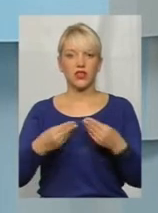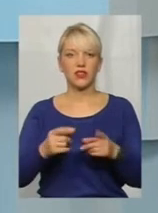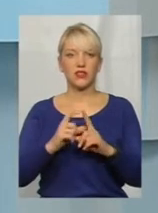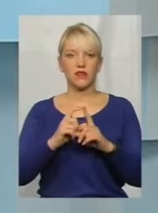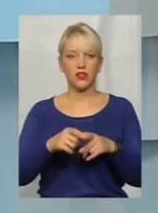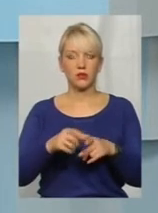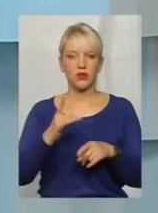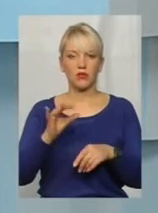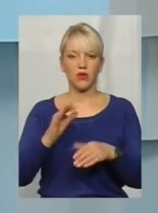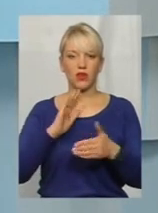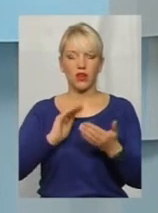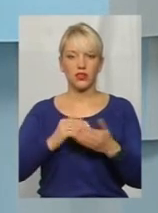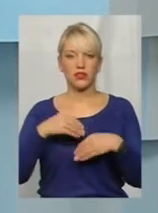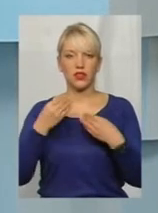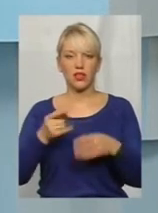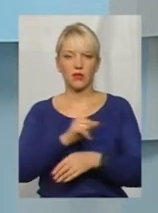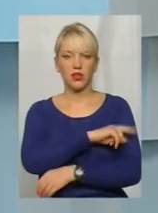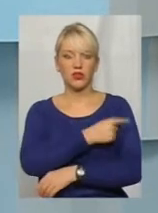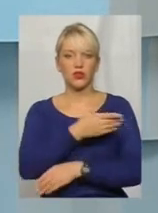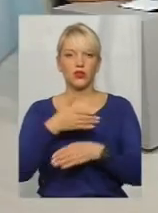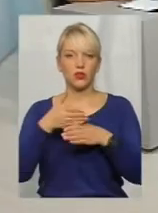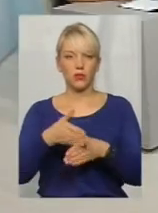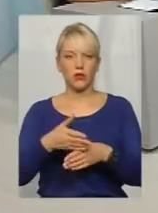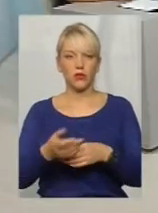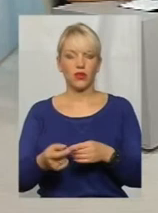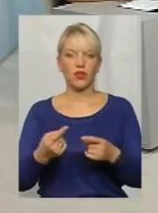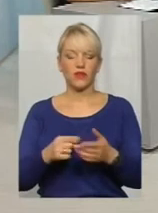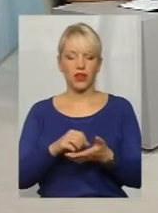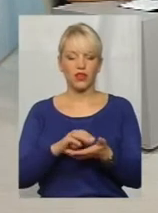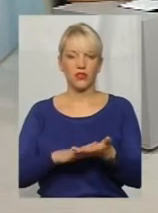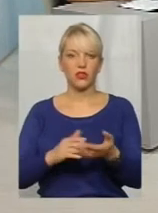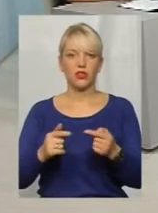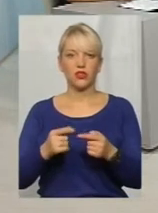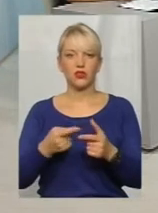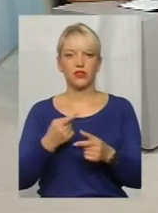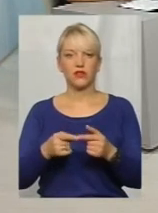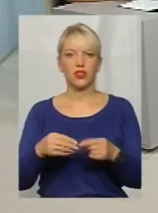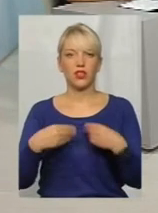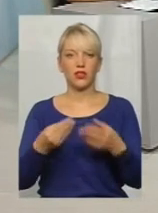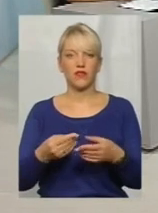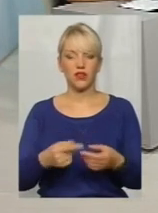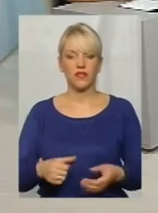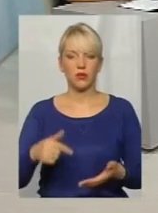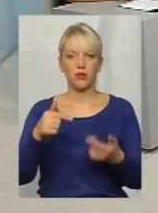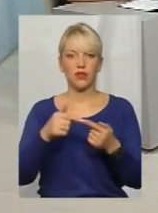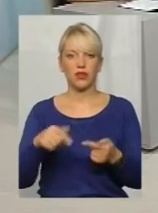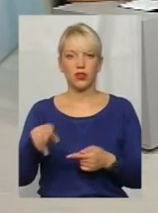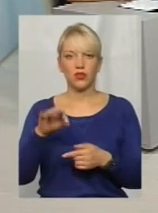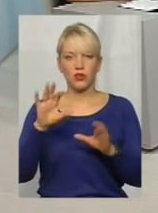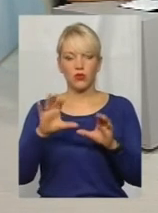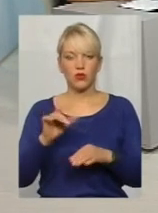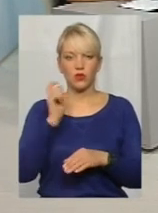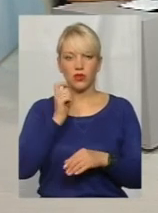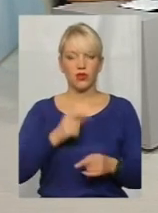відповіді про якість надання медичної допомоги. Вказується чітко, чи вона надавалась відповідно до законів України, відповідно